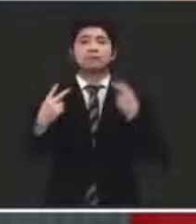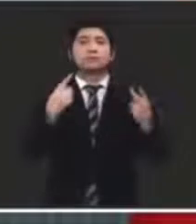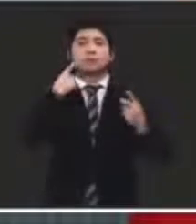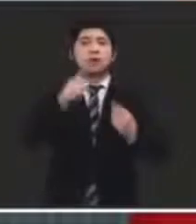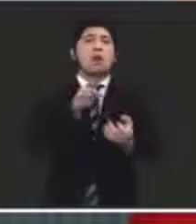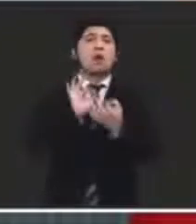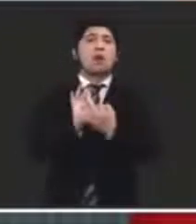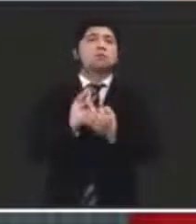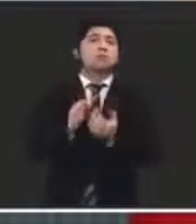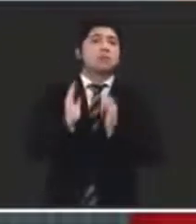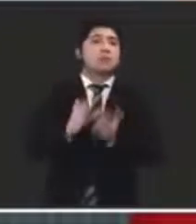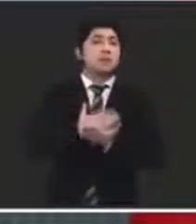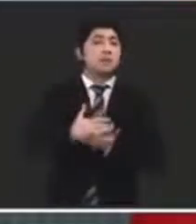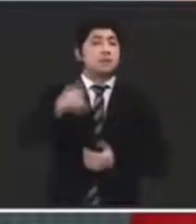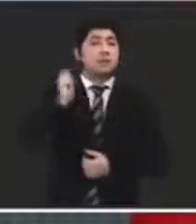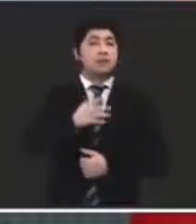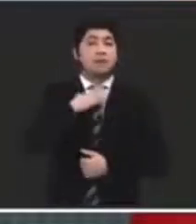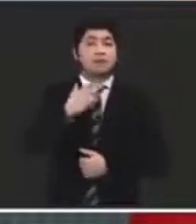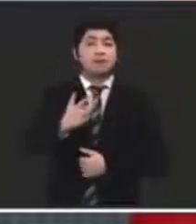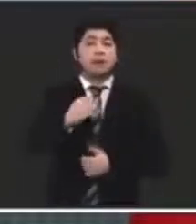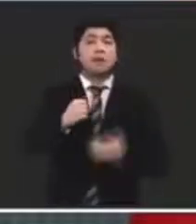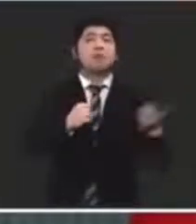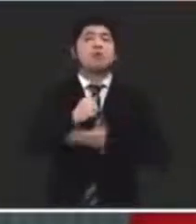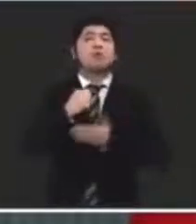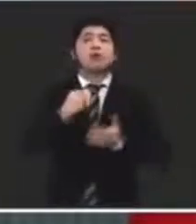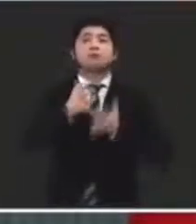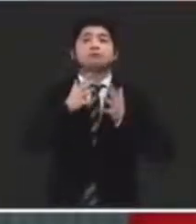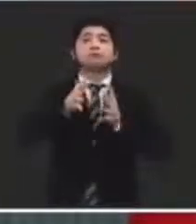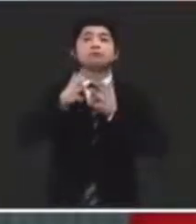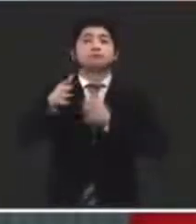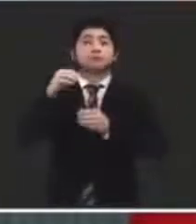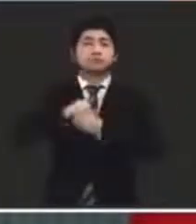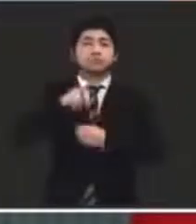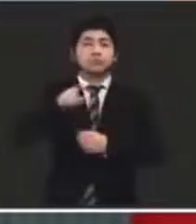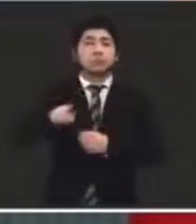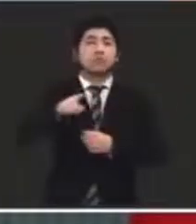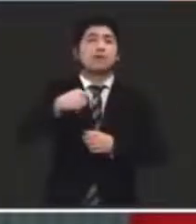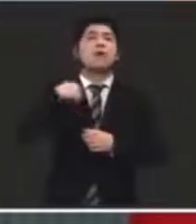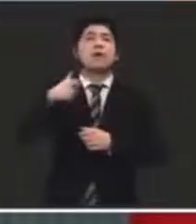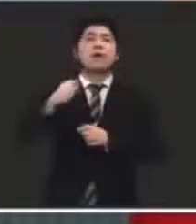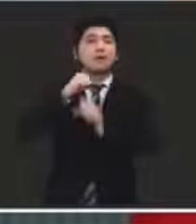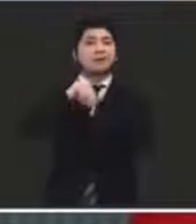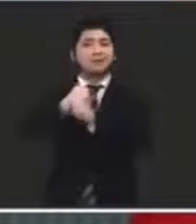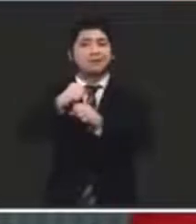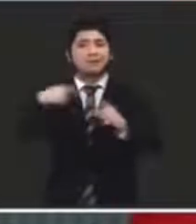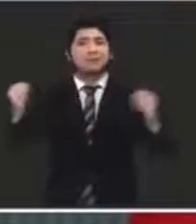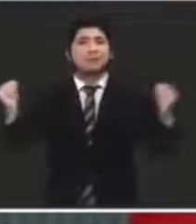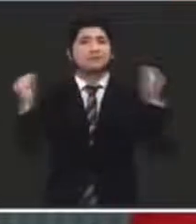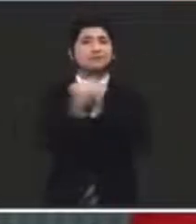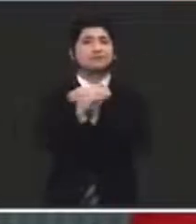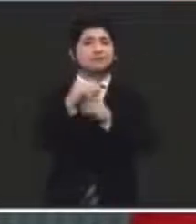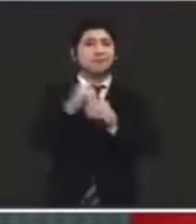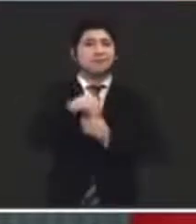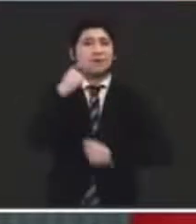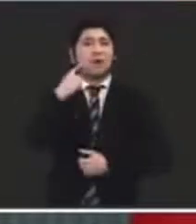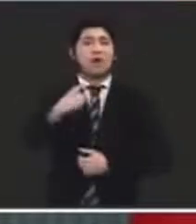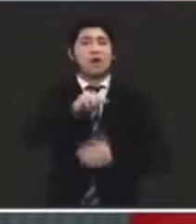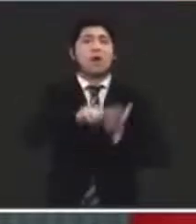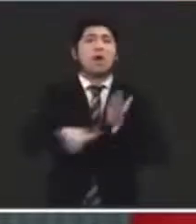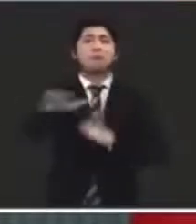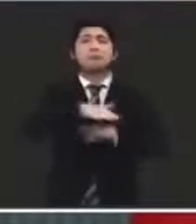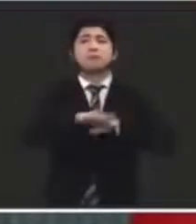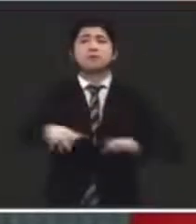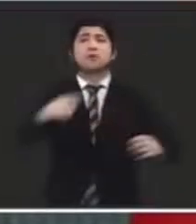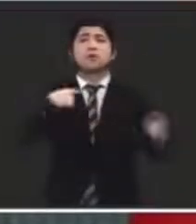diyaloğumuzu sürdürerek tahıl sevkiyatından esir takasına kadar pek çok diplomatik başarıya